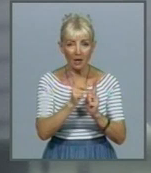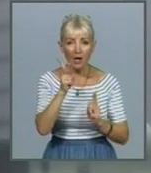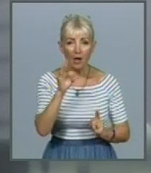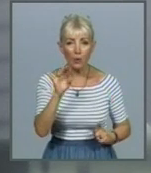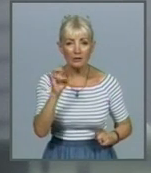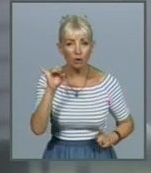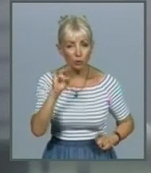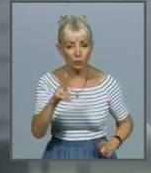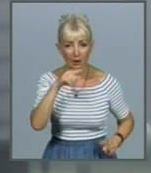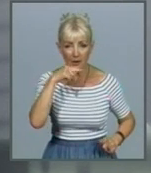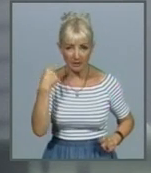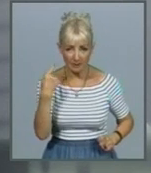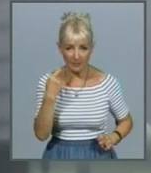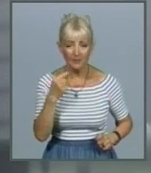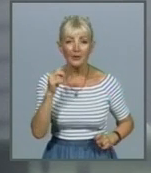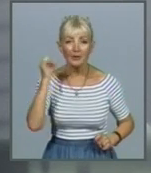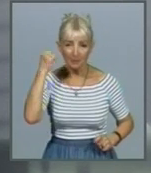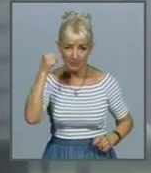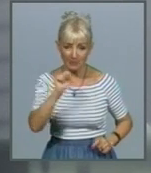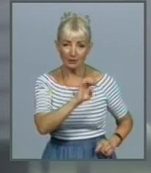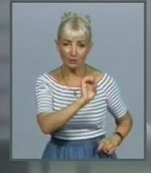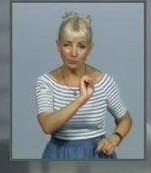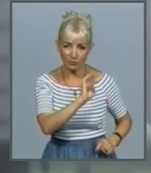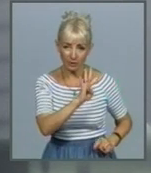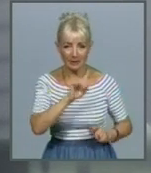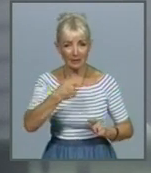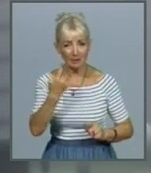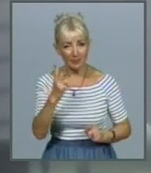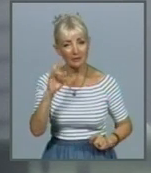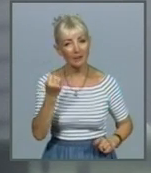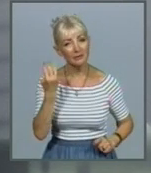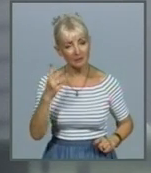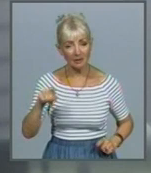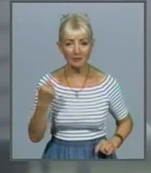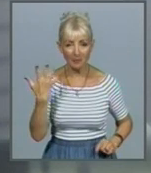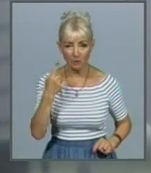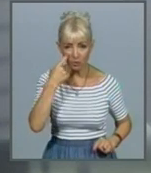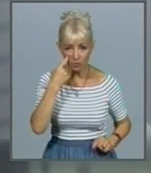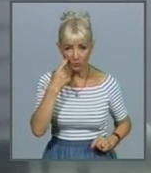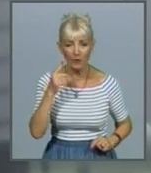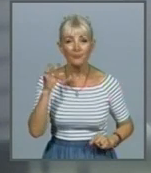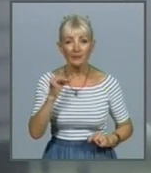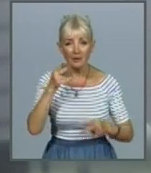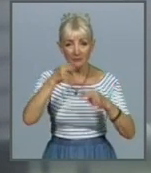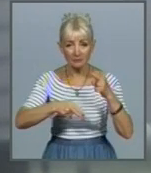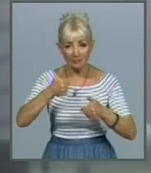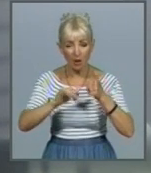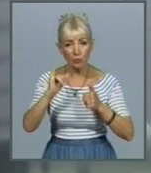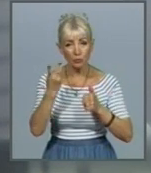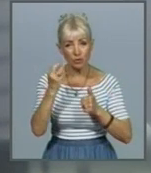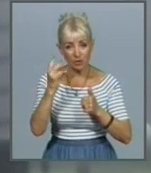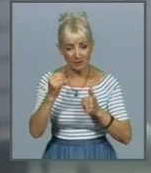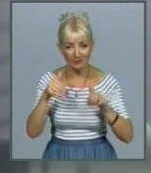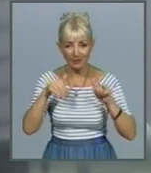из россии отдалило ее со счетом четырнадцать с половиной на 13 с половиной очков исход матча решений она решила в